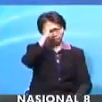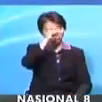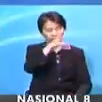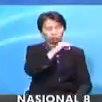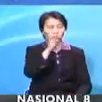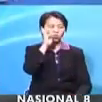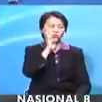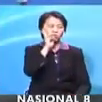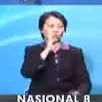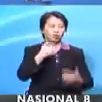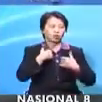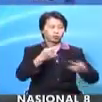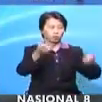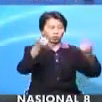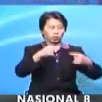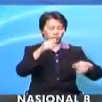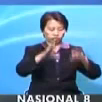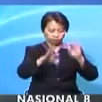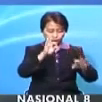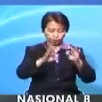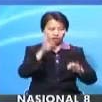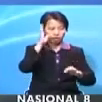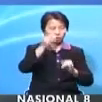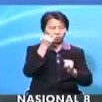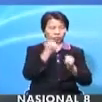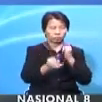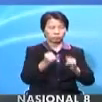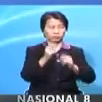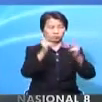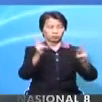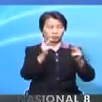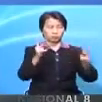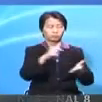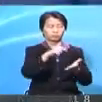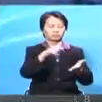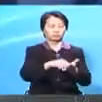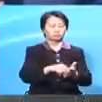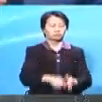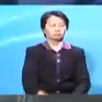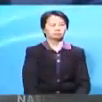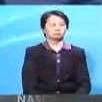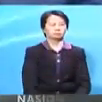wanita hadir pada pemilihan yang dijaga berakhir Kamis nanti